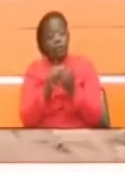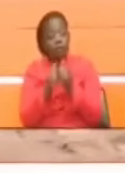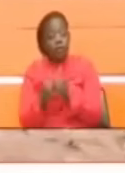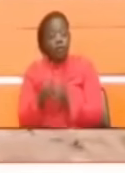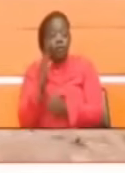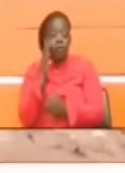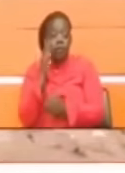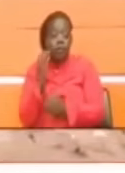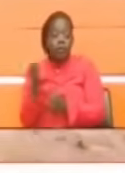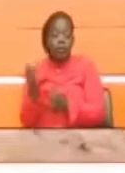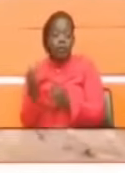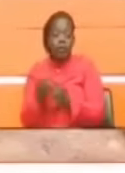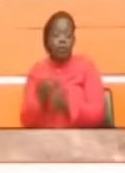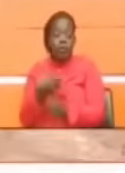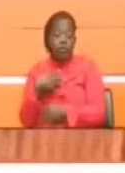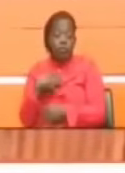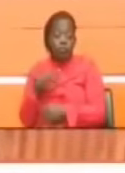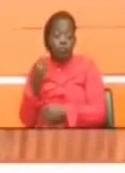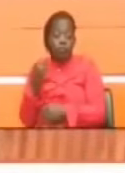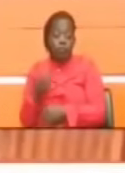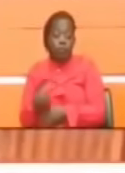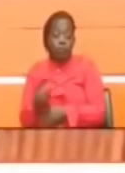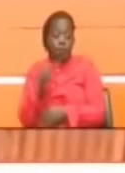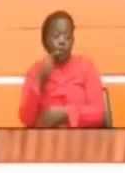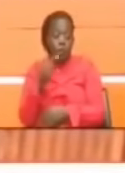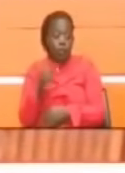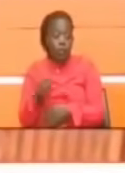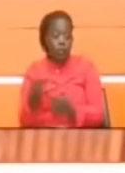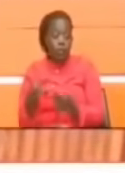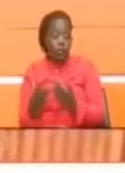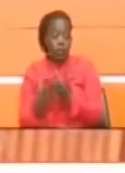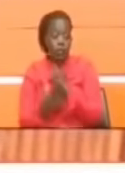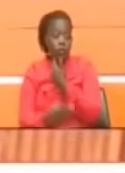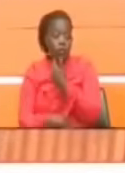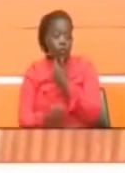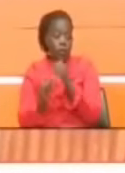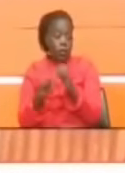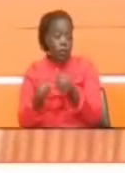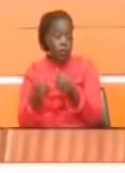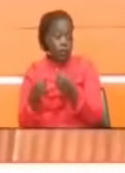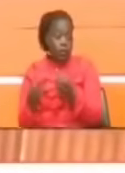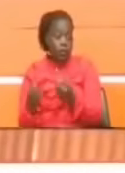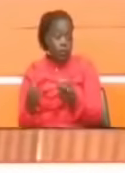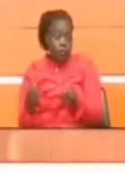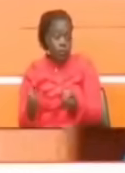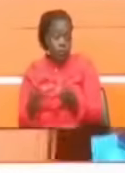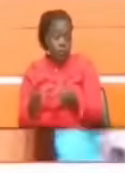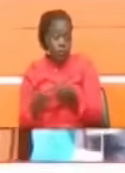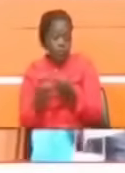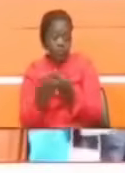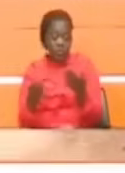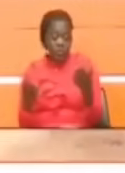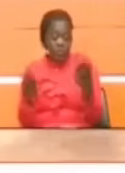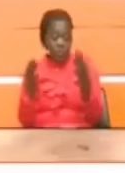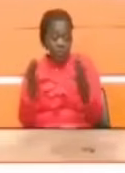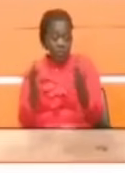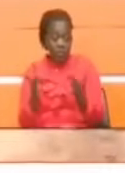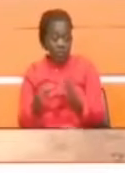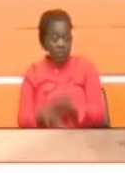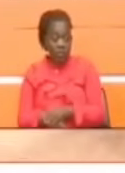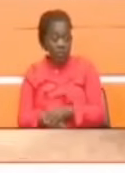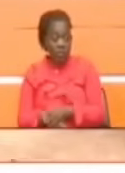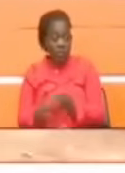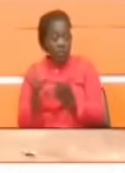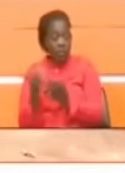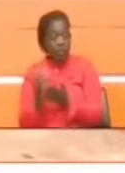eri omugagga ono omuli okubakudaalira nga ye bali abanaku nti era tasobola wadde okubawo omunwe gw'ennusu. Kubanga